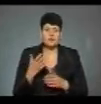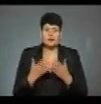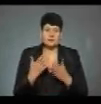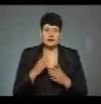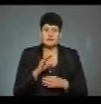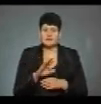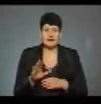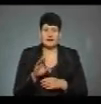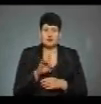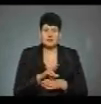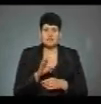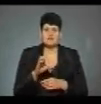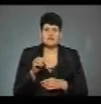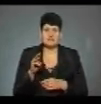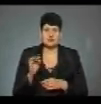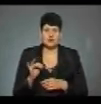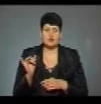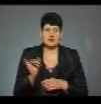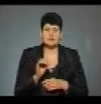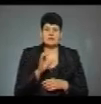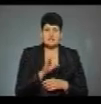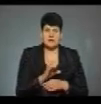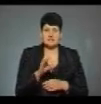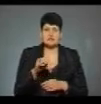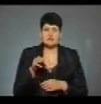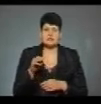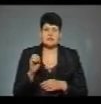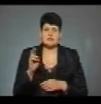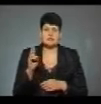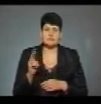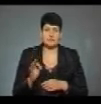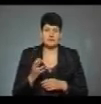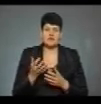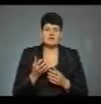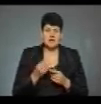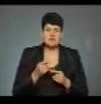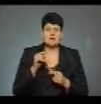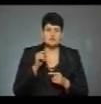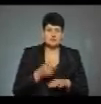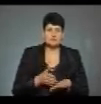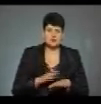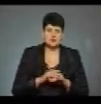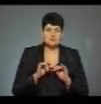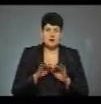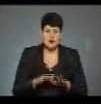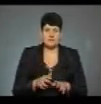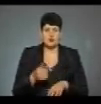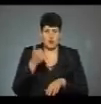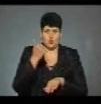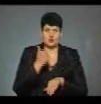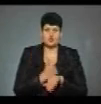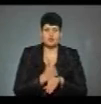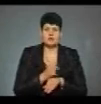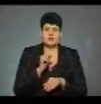Ярослав Стецько і Слава Стецько. Вони взялися за ту нелегку справу і очолили